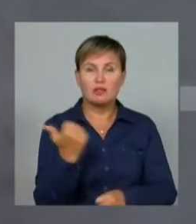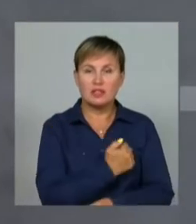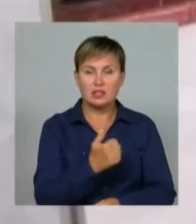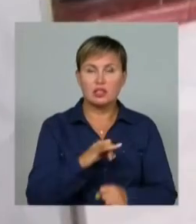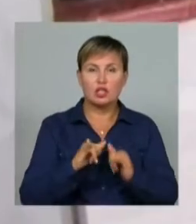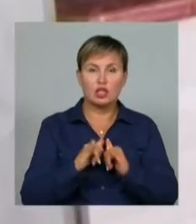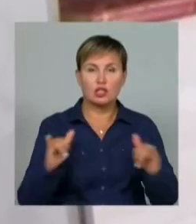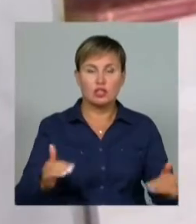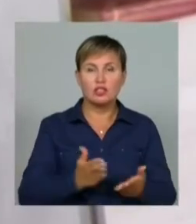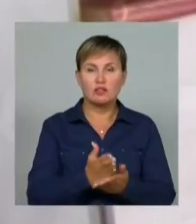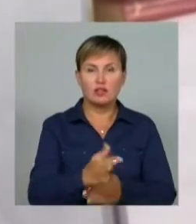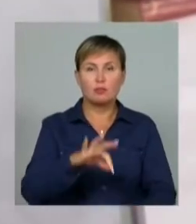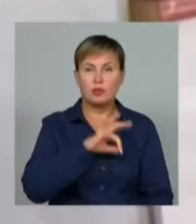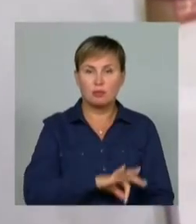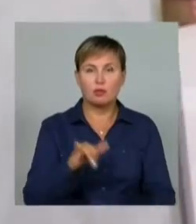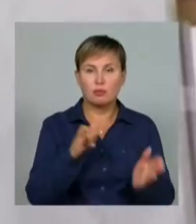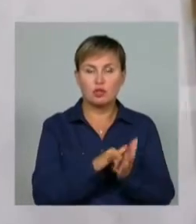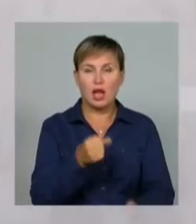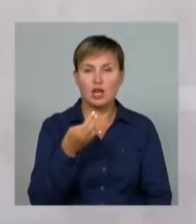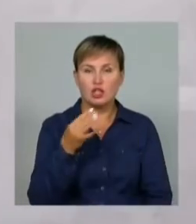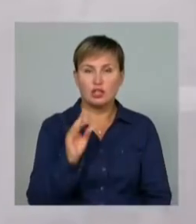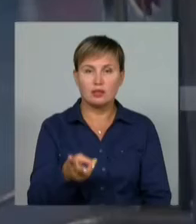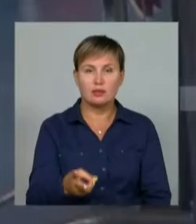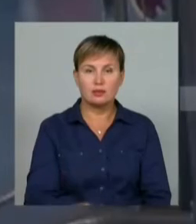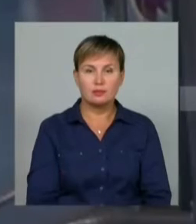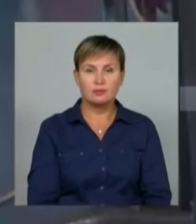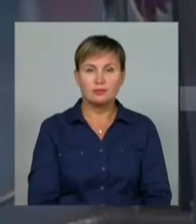и расширить сферу применения приложения «Ашик».